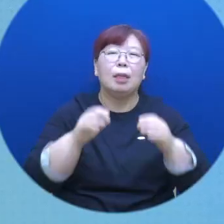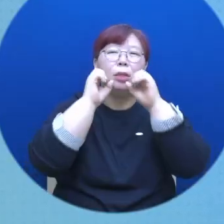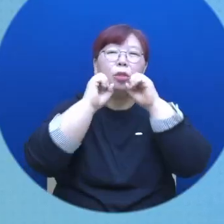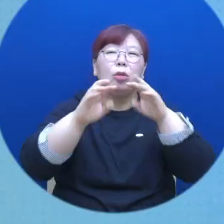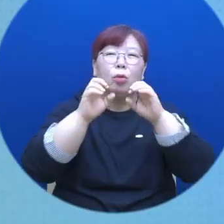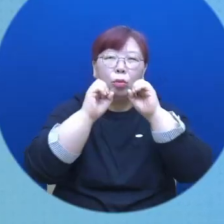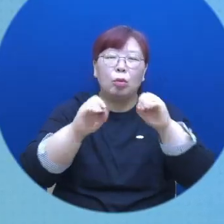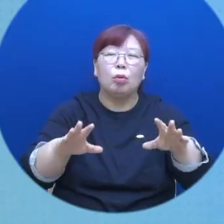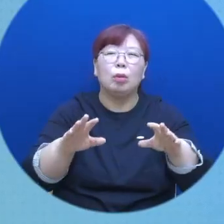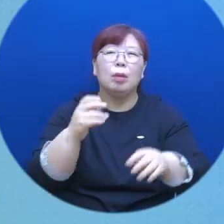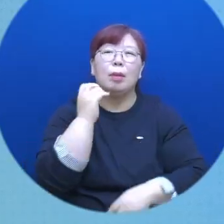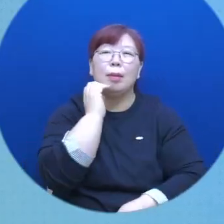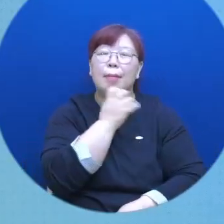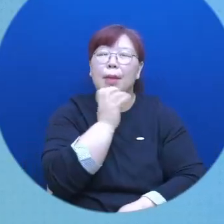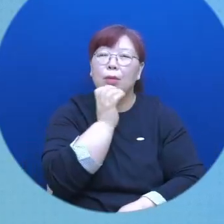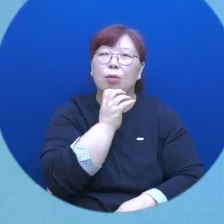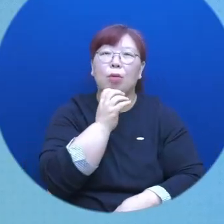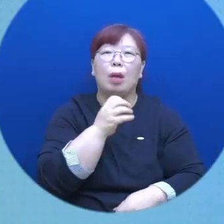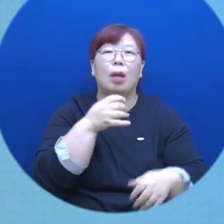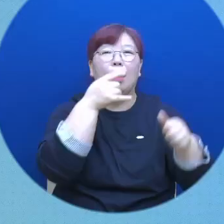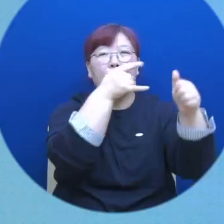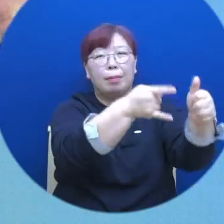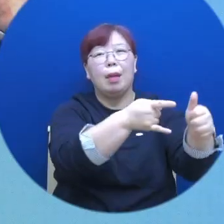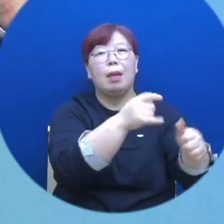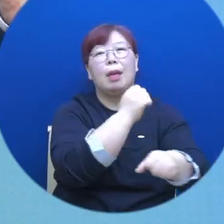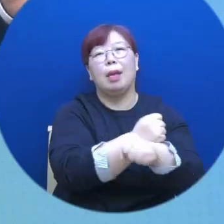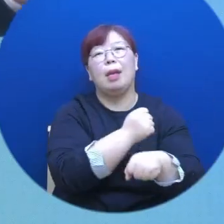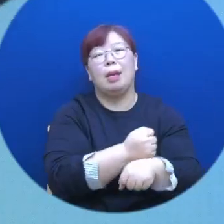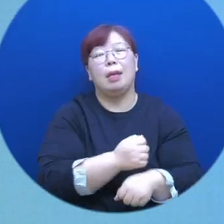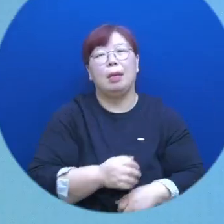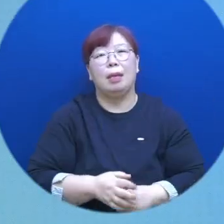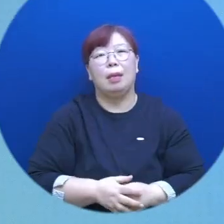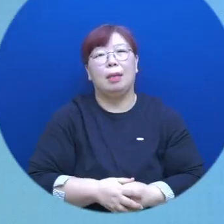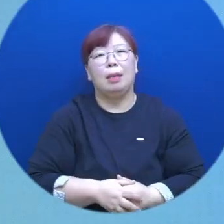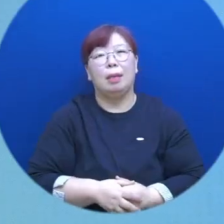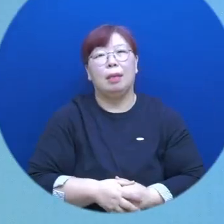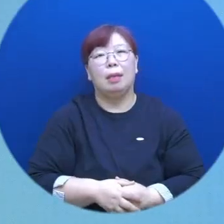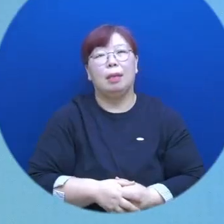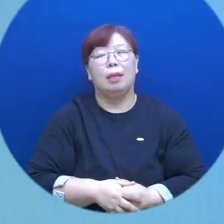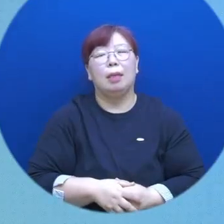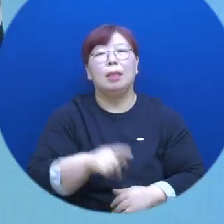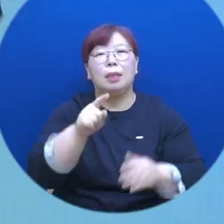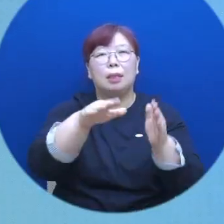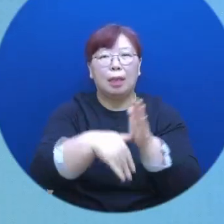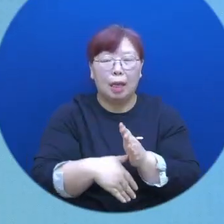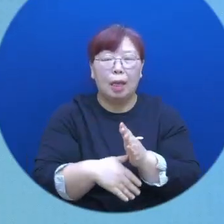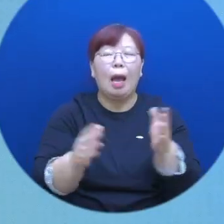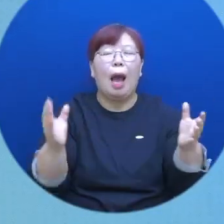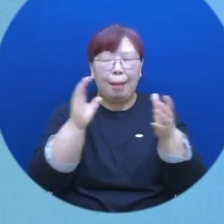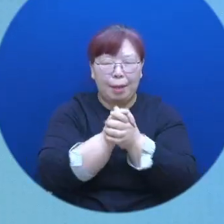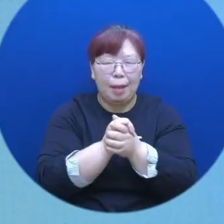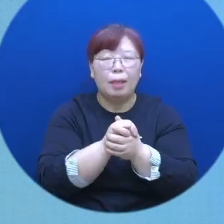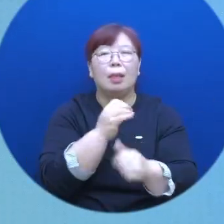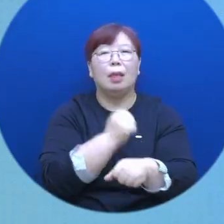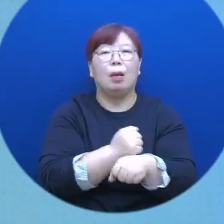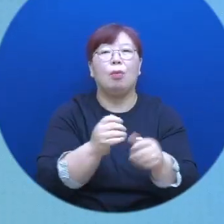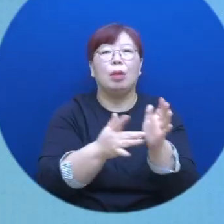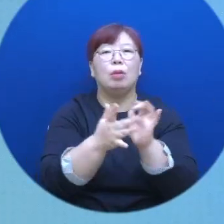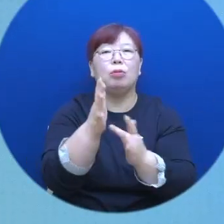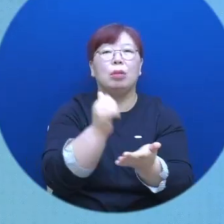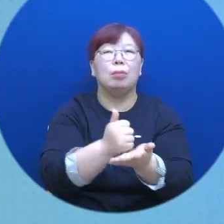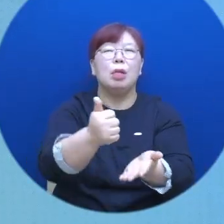전도를 베드로가 고넬료에게 한 거예요. 그때 이 고넬료는 아멘 하고 예수님을